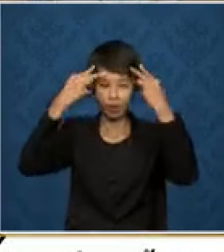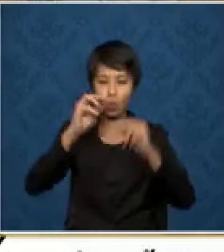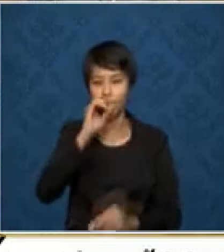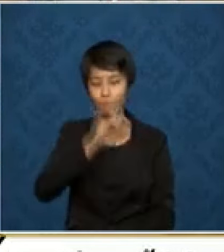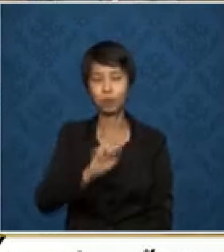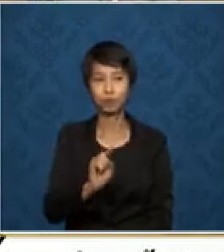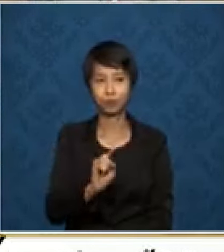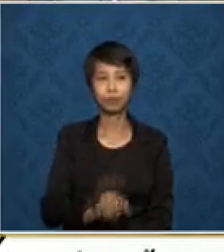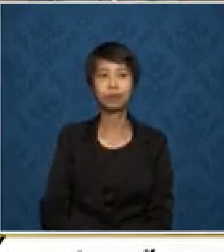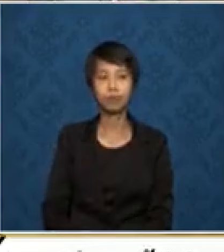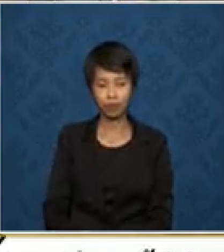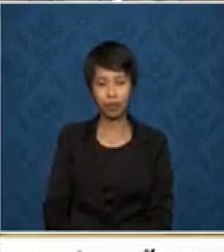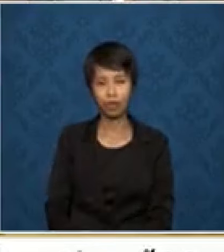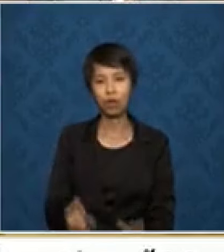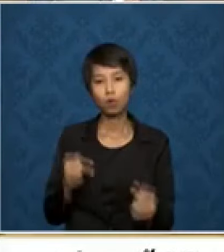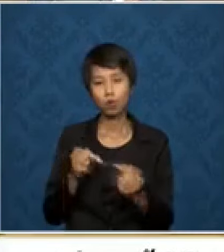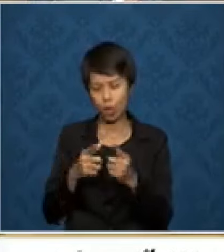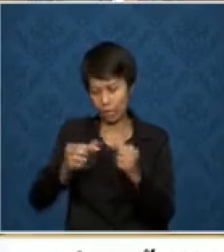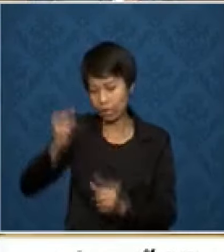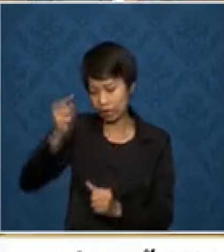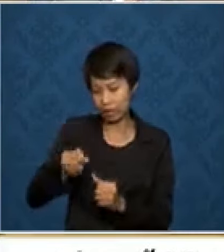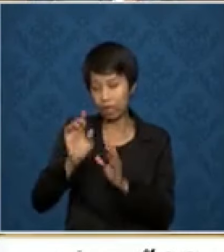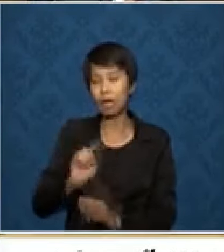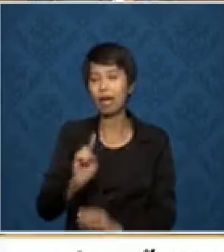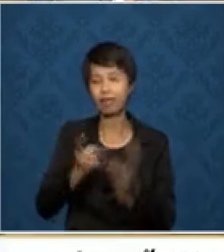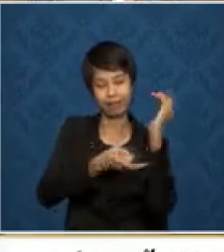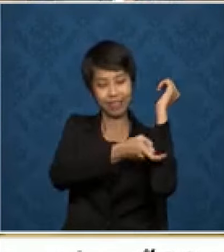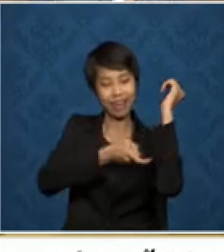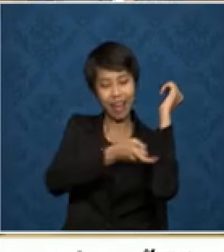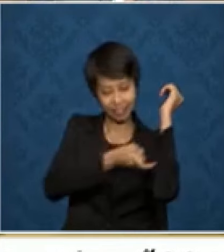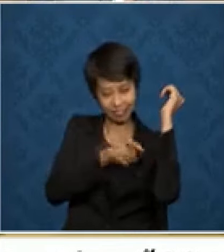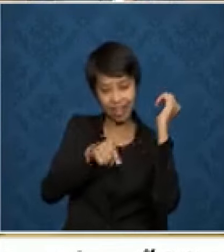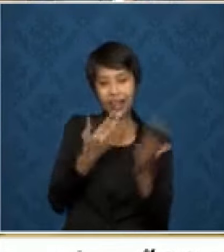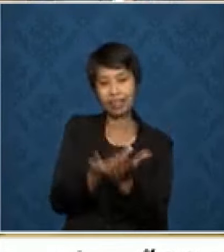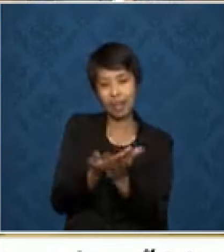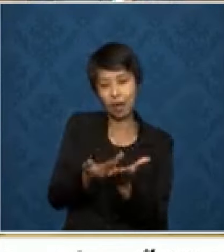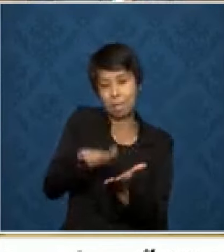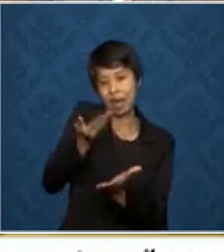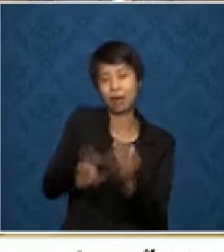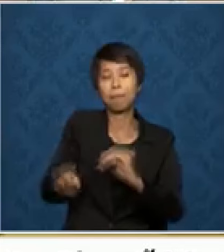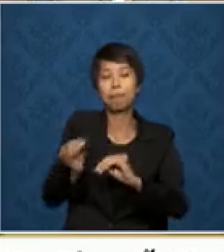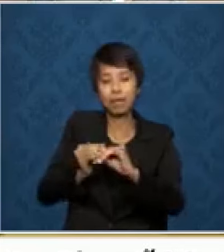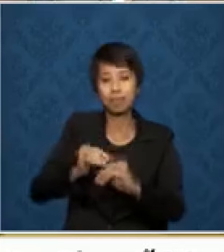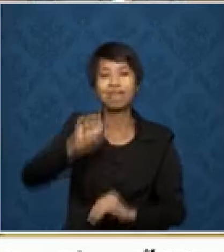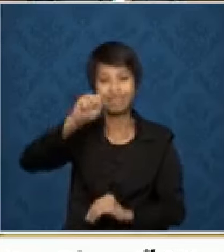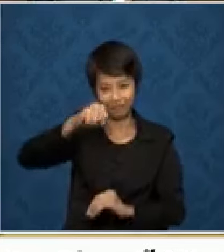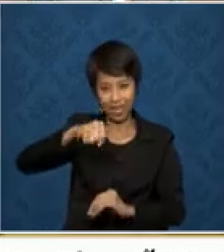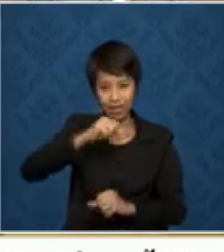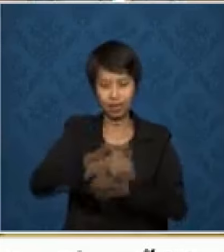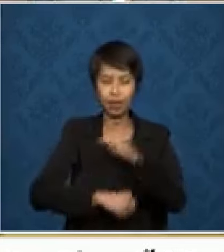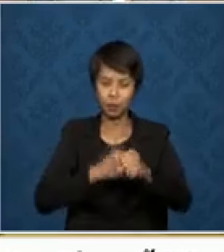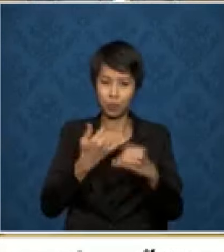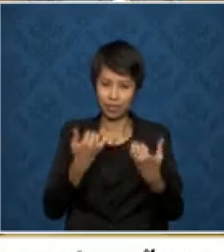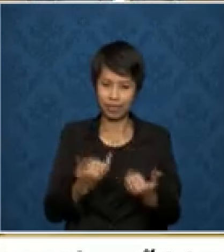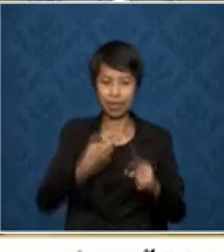ยางข้อเท็จจริงครับราคายางสูงขึ้นจริงๆในช่วงต้นปีนี้ตั้งแต่มกราคม